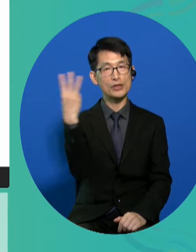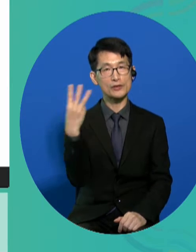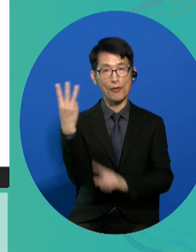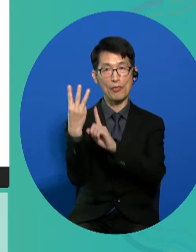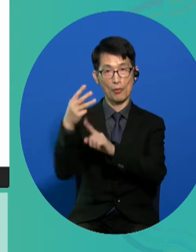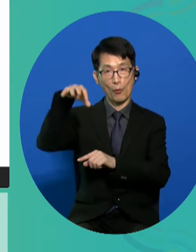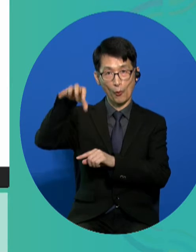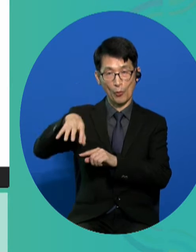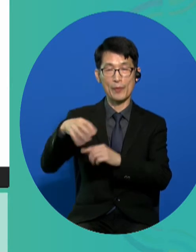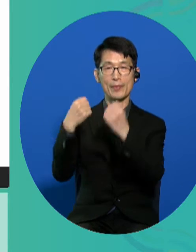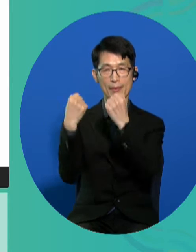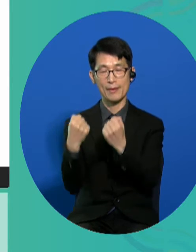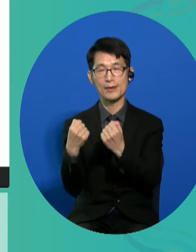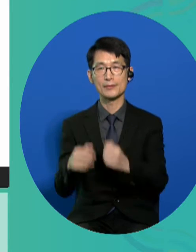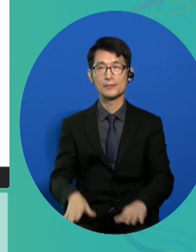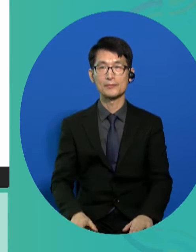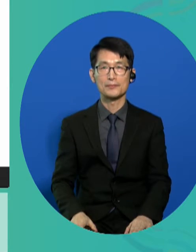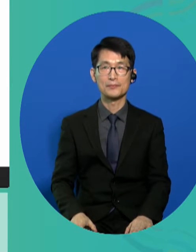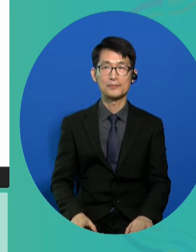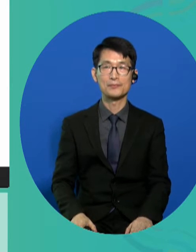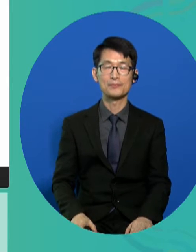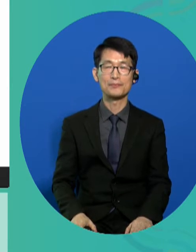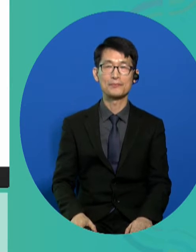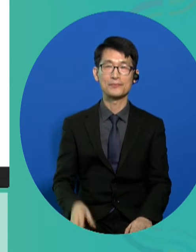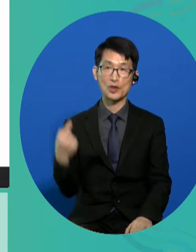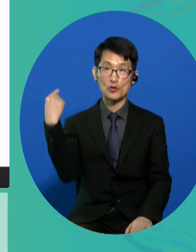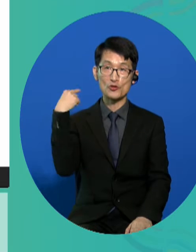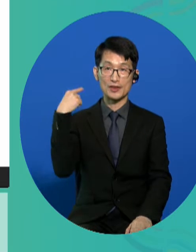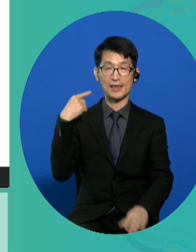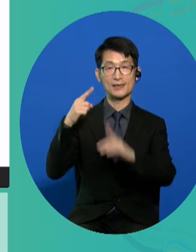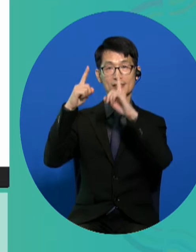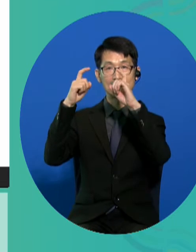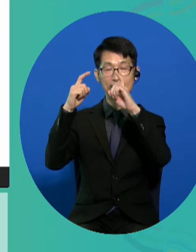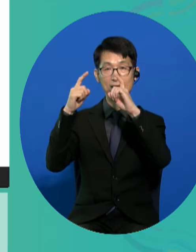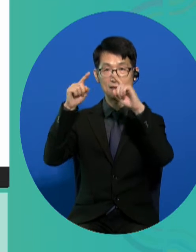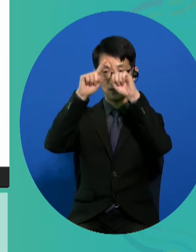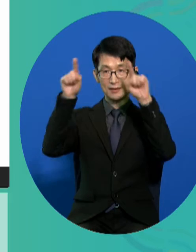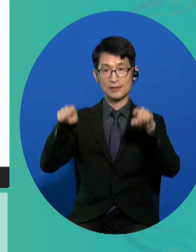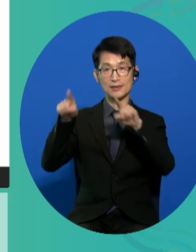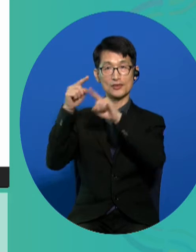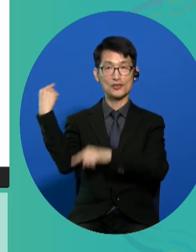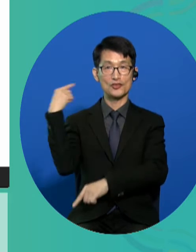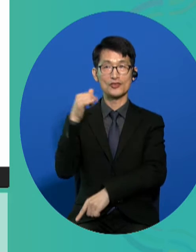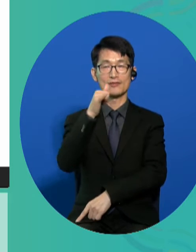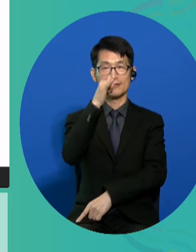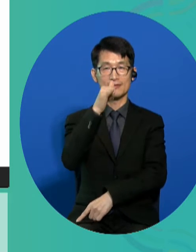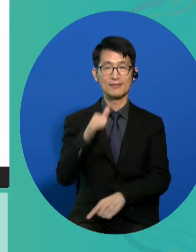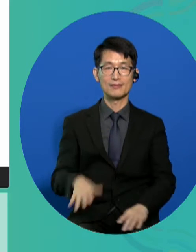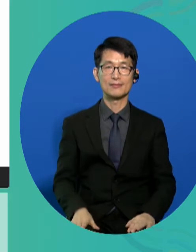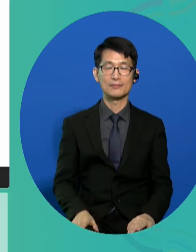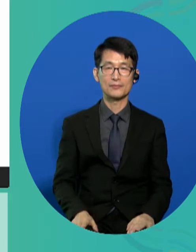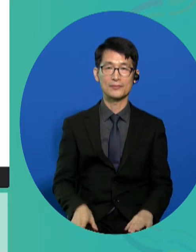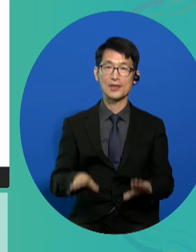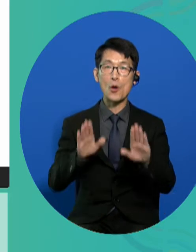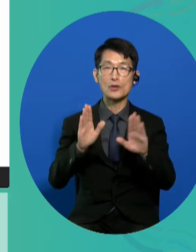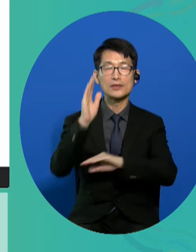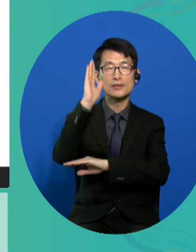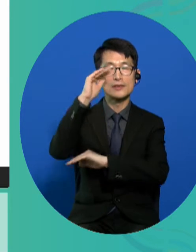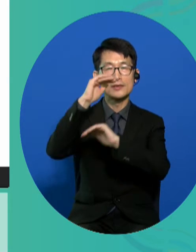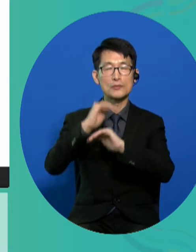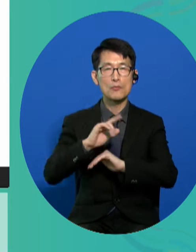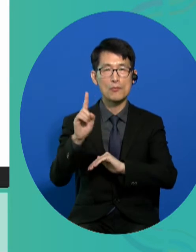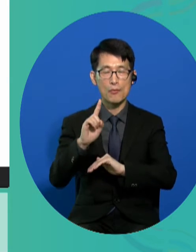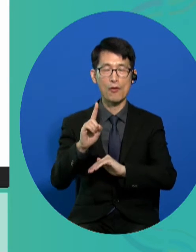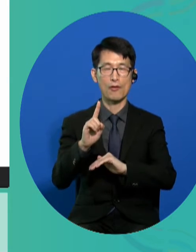예술작품과 사진이 있는 흰 벽 앞에 서 있습니다. 저는 접근성 및 디지털